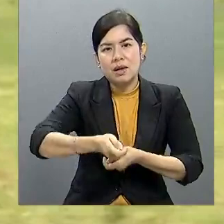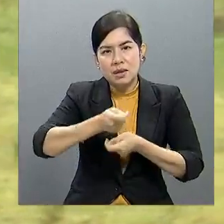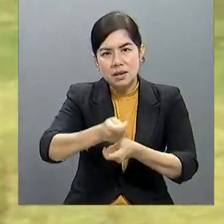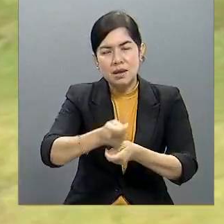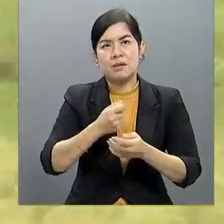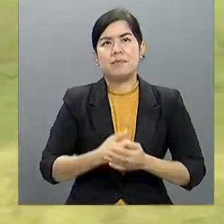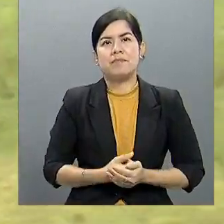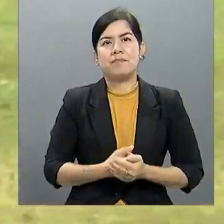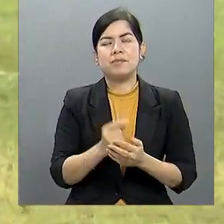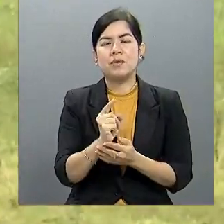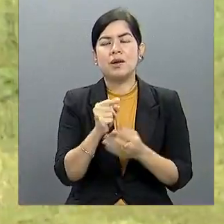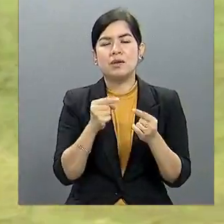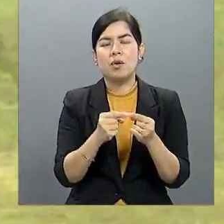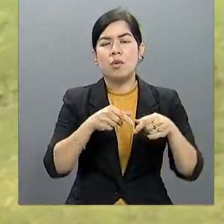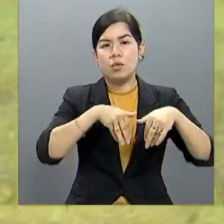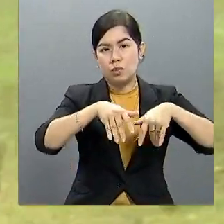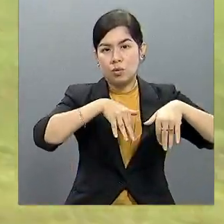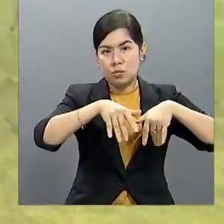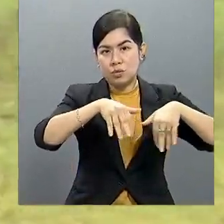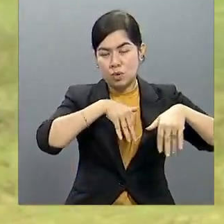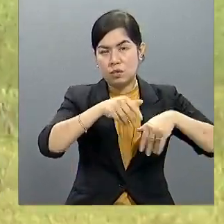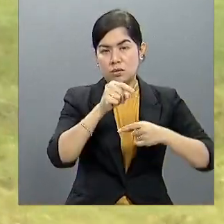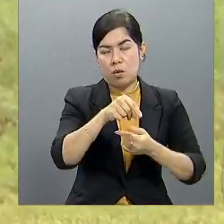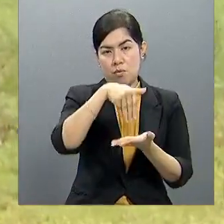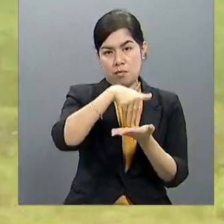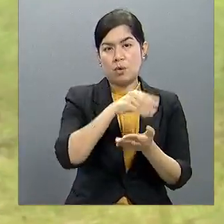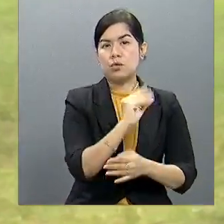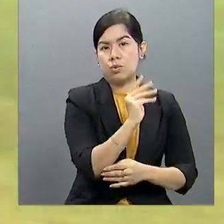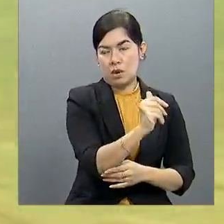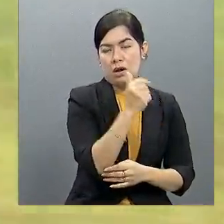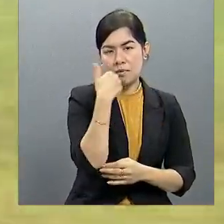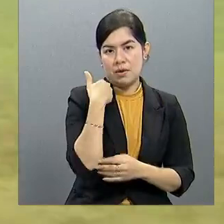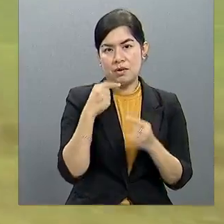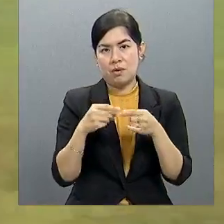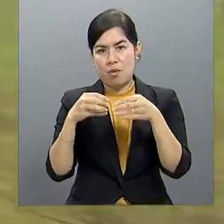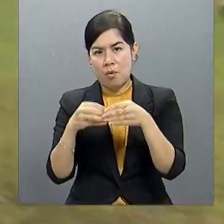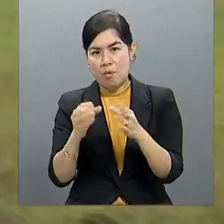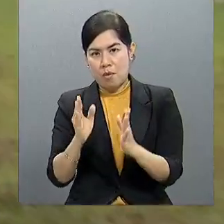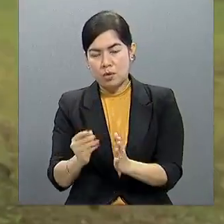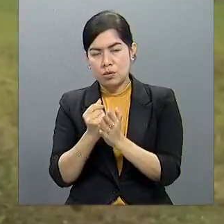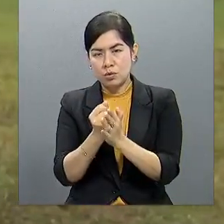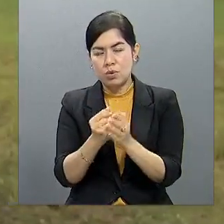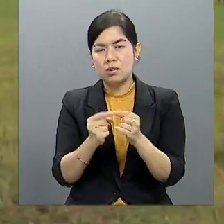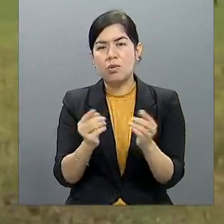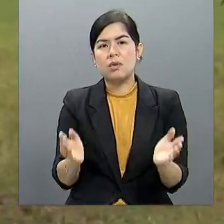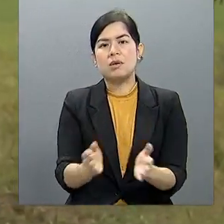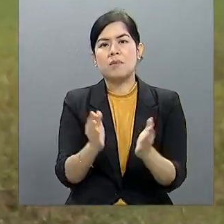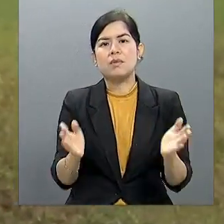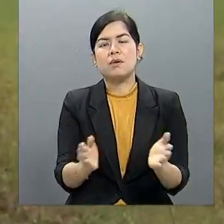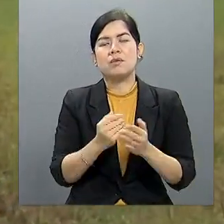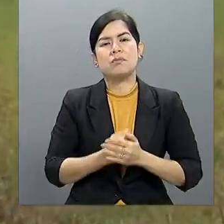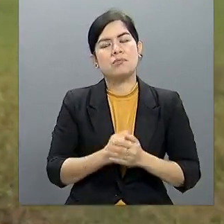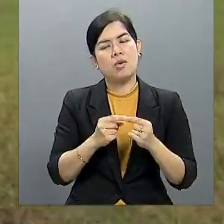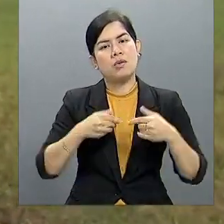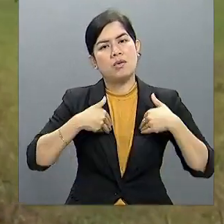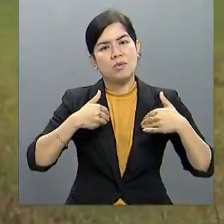แหงี้วยคร